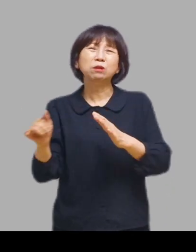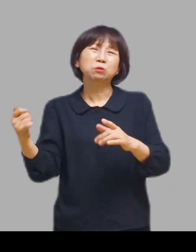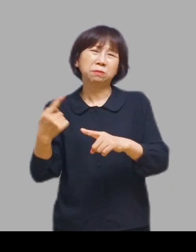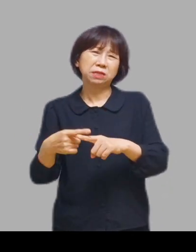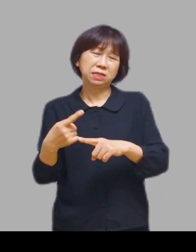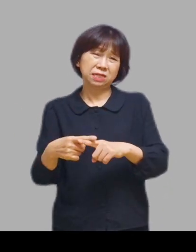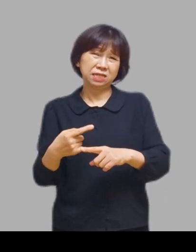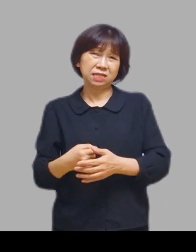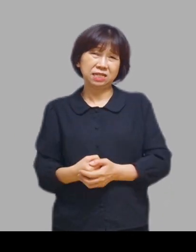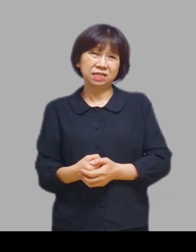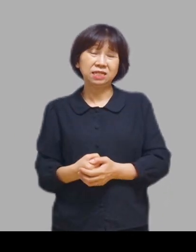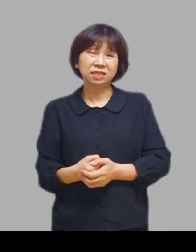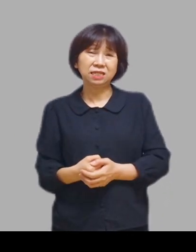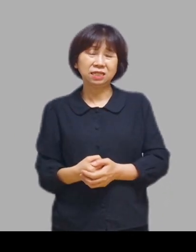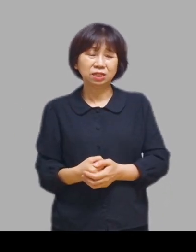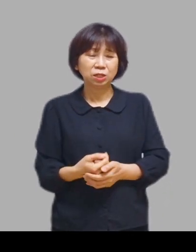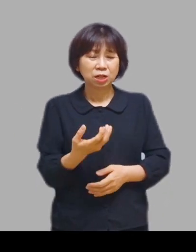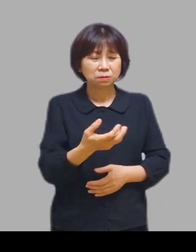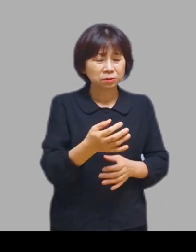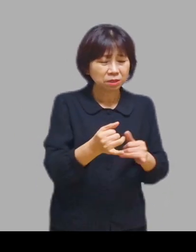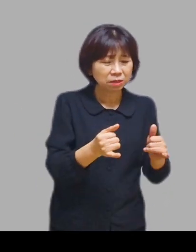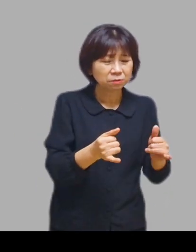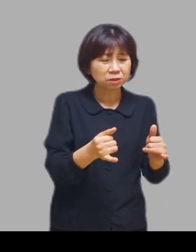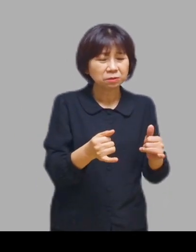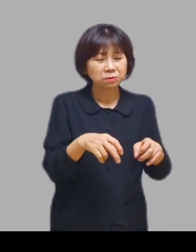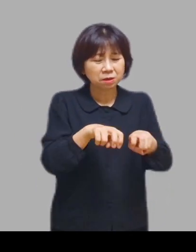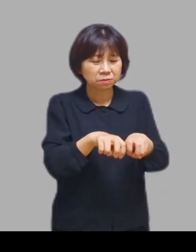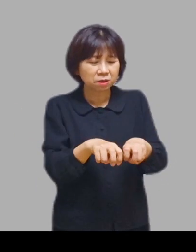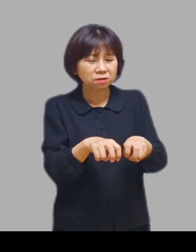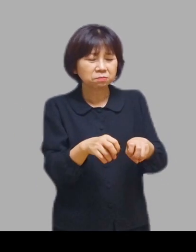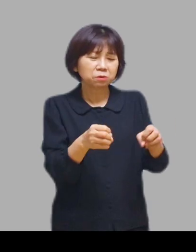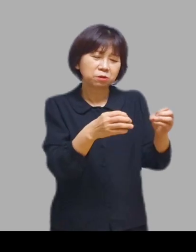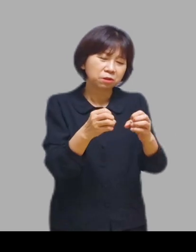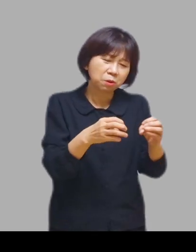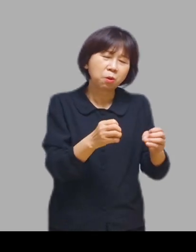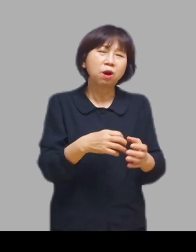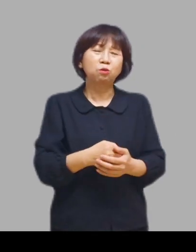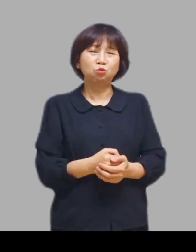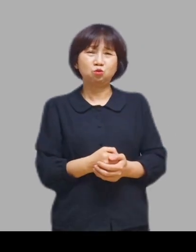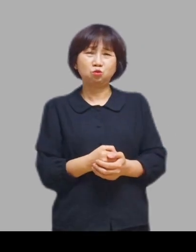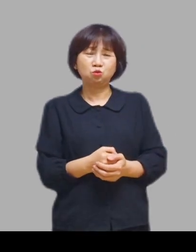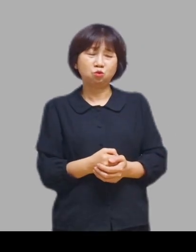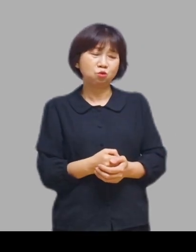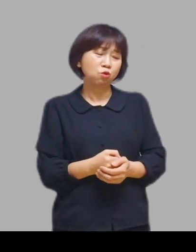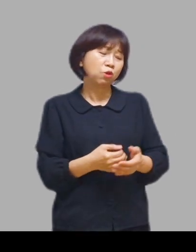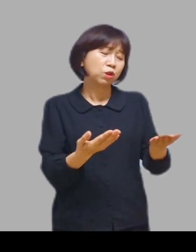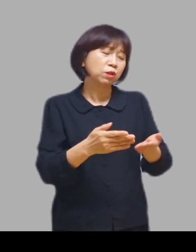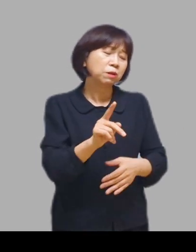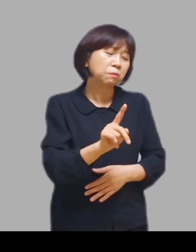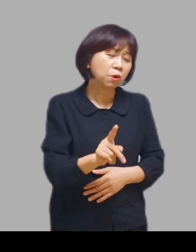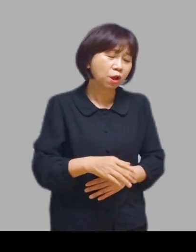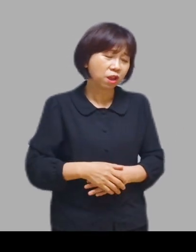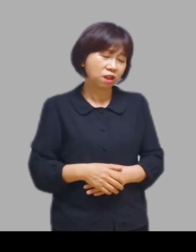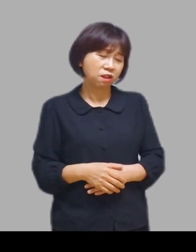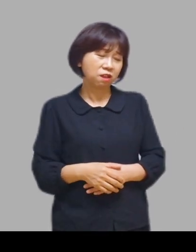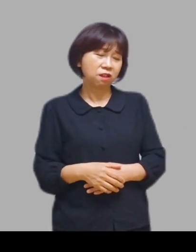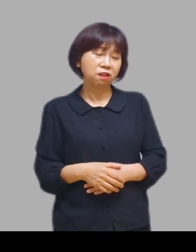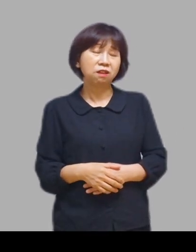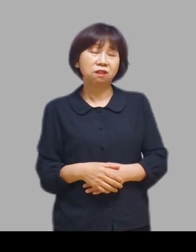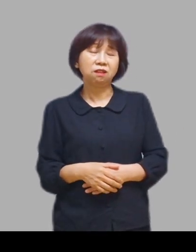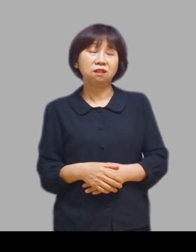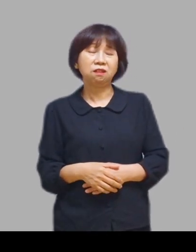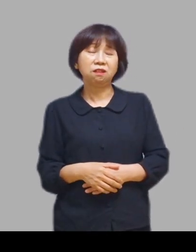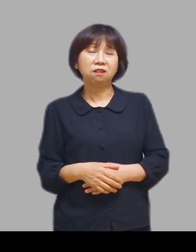있으면 여러분이 잠깐 같이 앉아서 이야기 들어드리세요. 무슨 일이 있으셨어요?